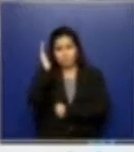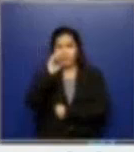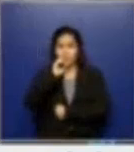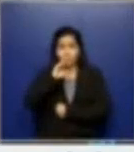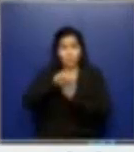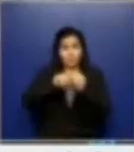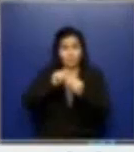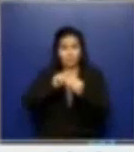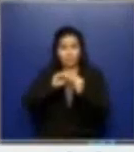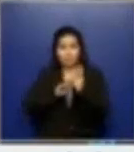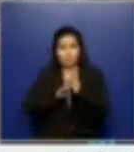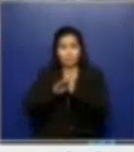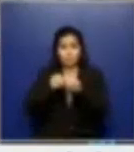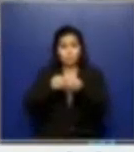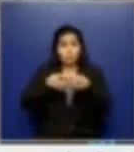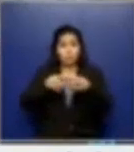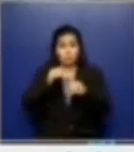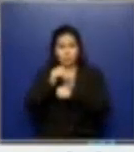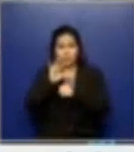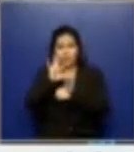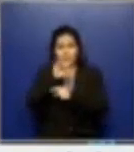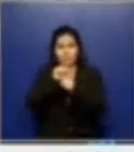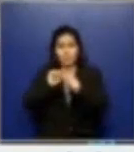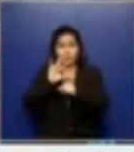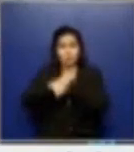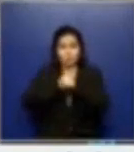กิจจะโตเท่าไหร่ครับ 5% ในปี64